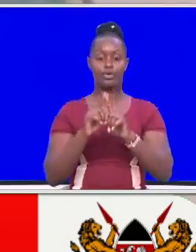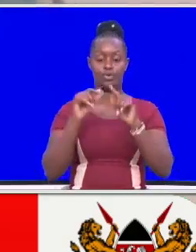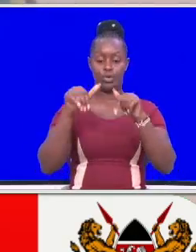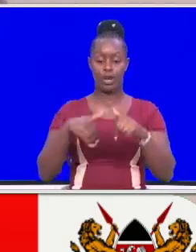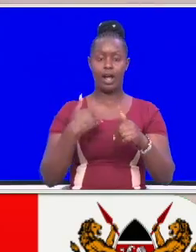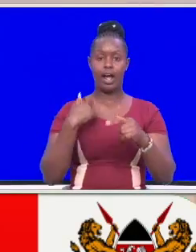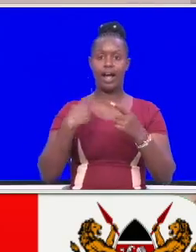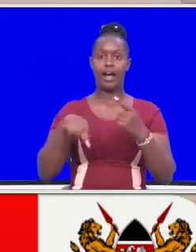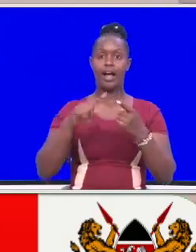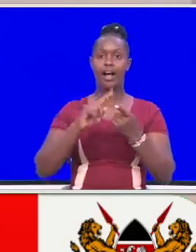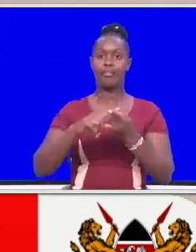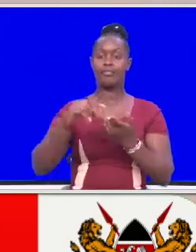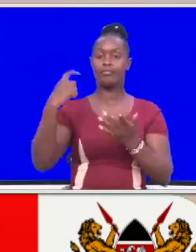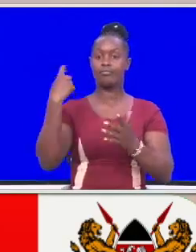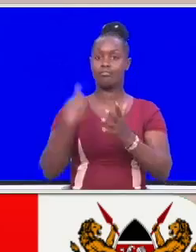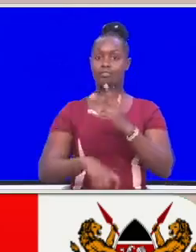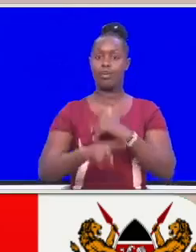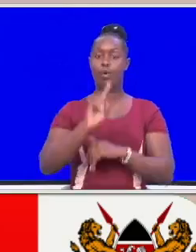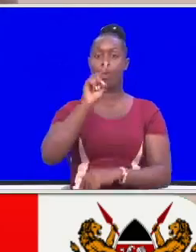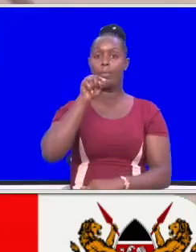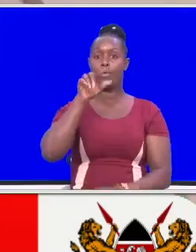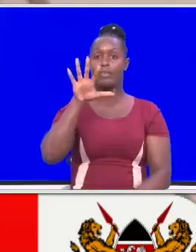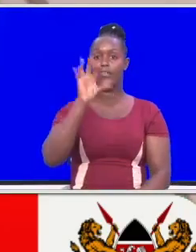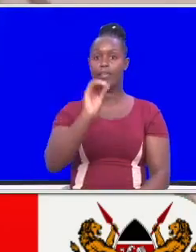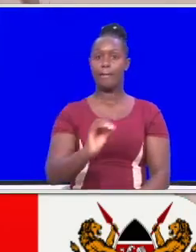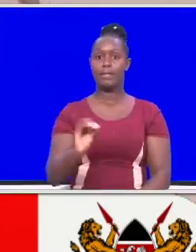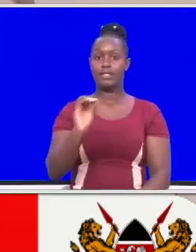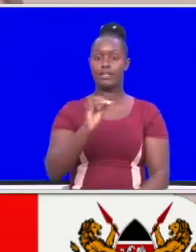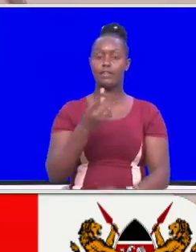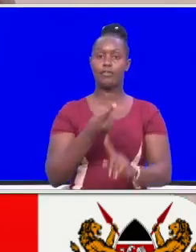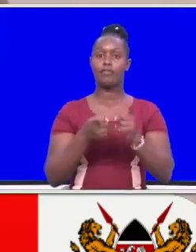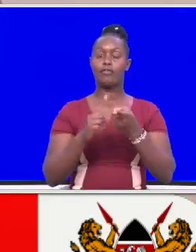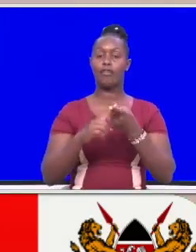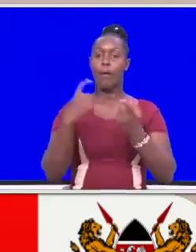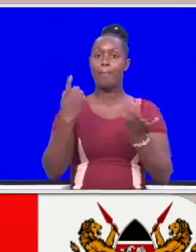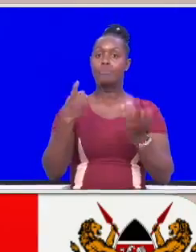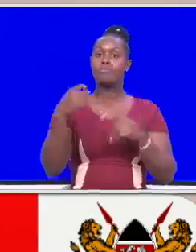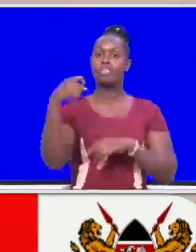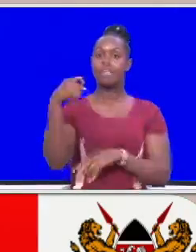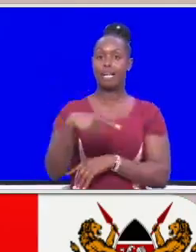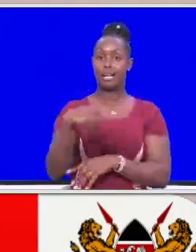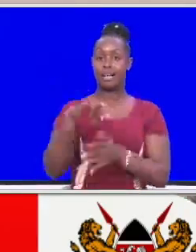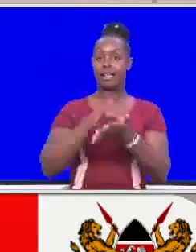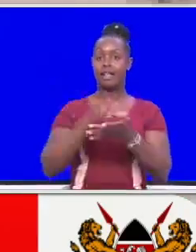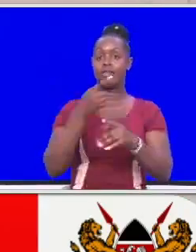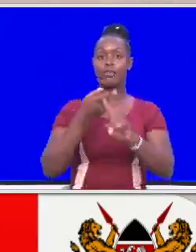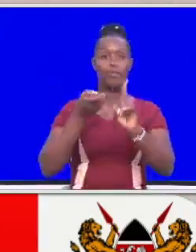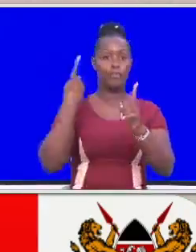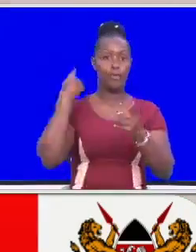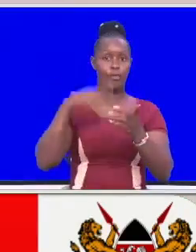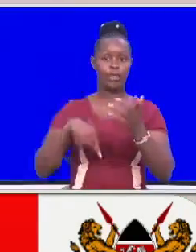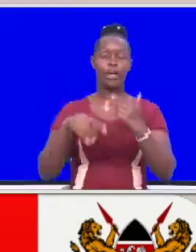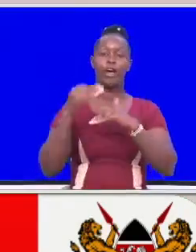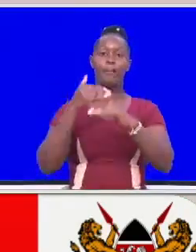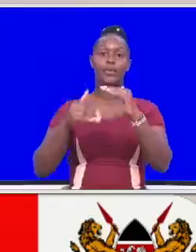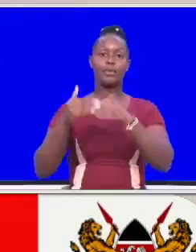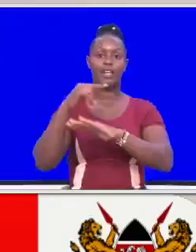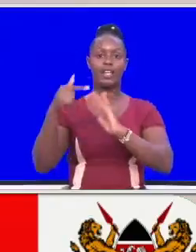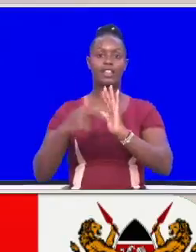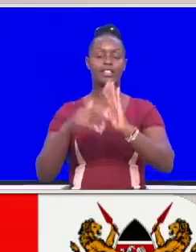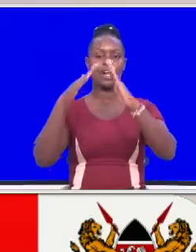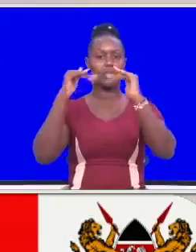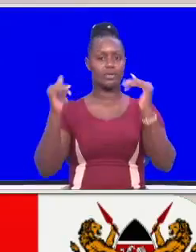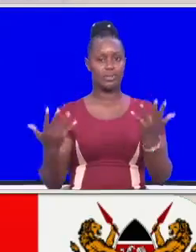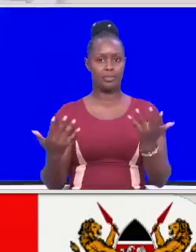waajiriwa 1.5% ya mishahara yao, fedha hizo zikigharimia ujenzi wa nyumba hizo. Yote